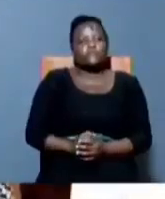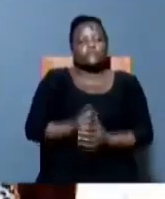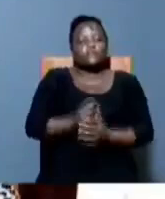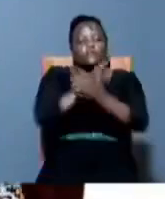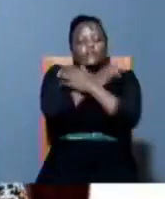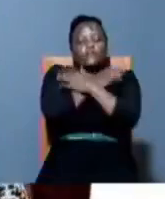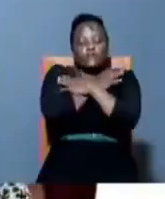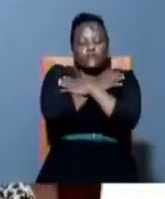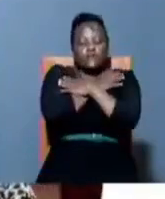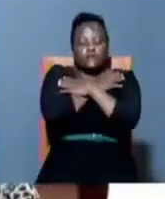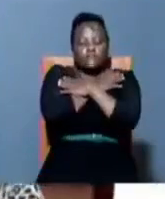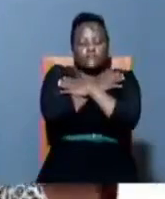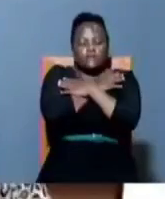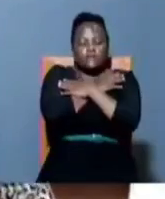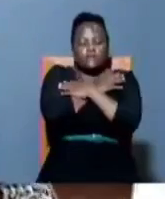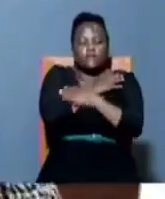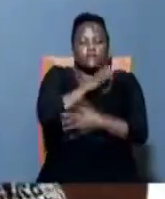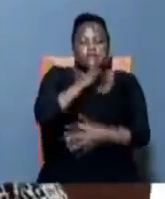yake